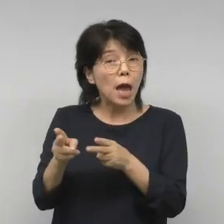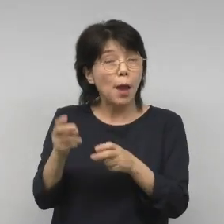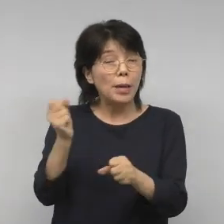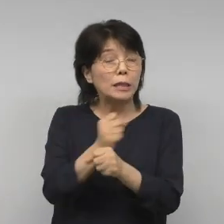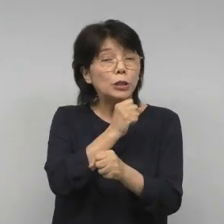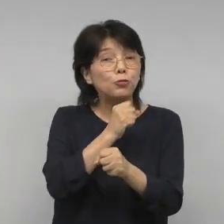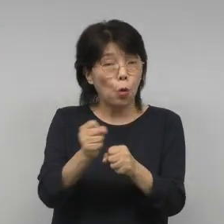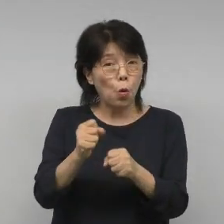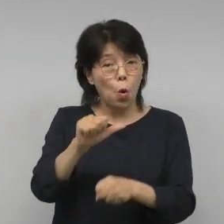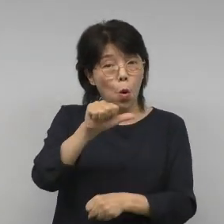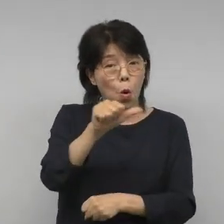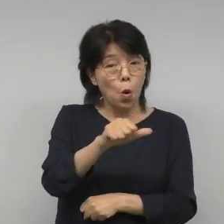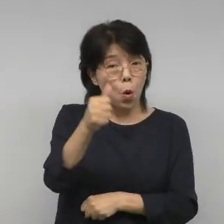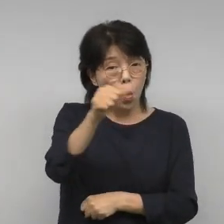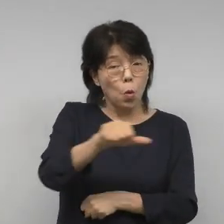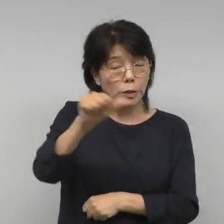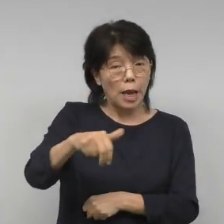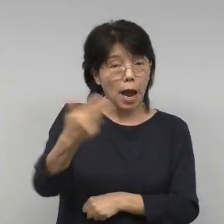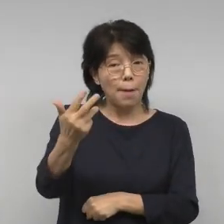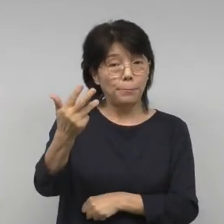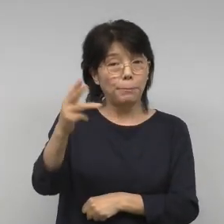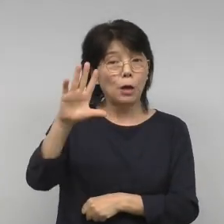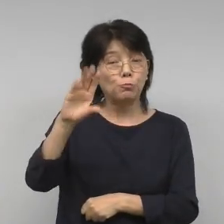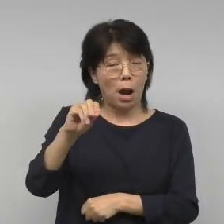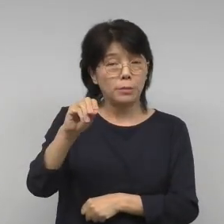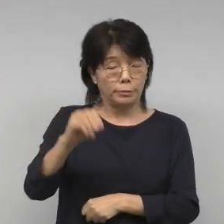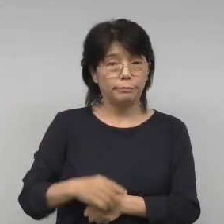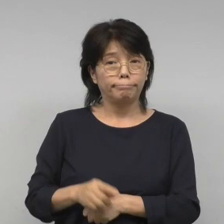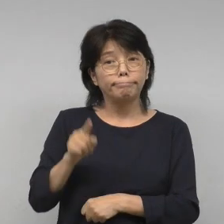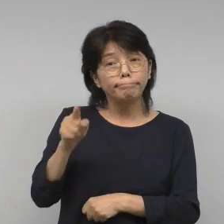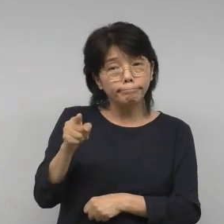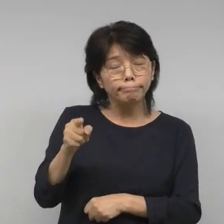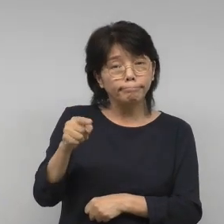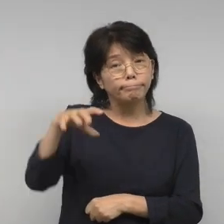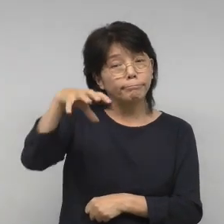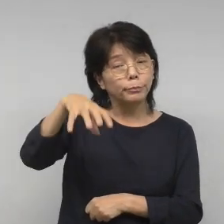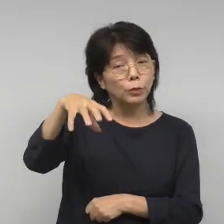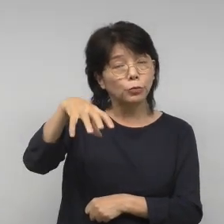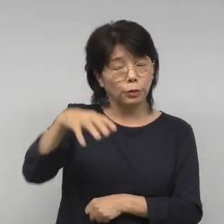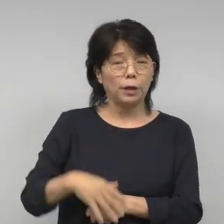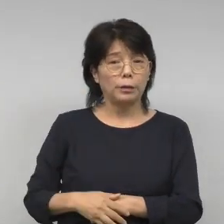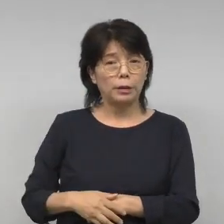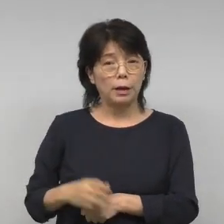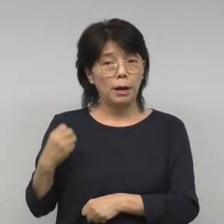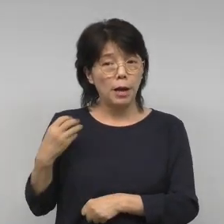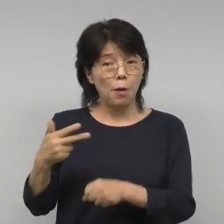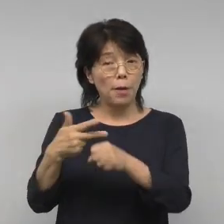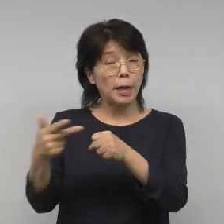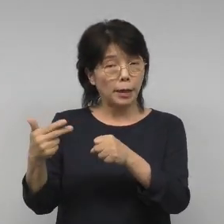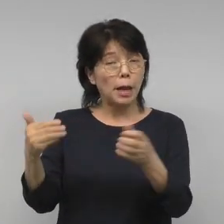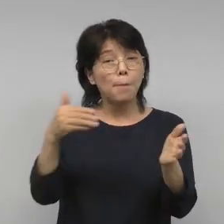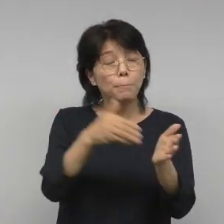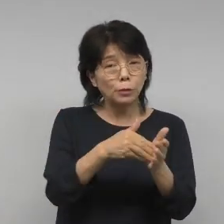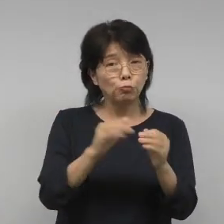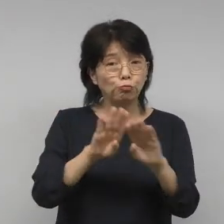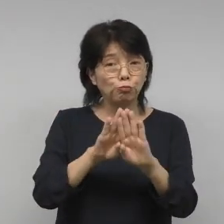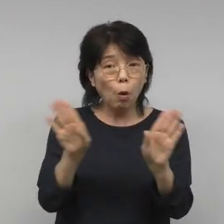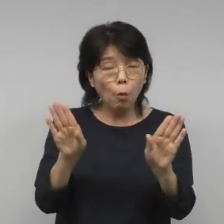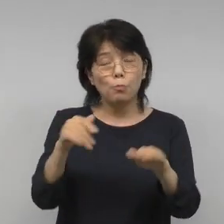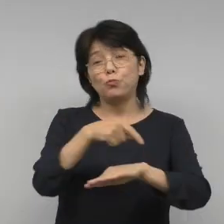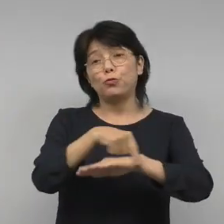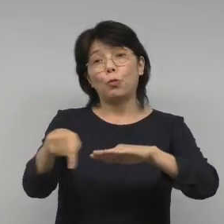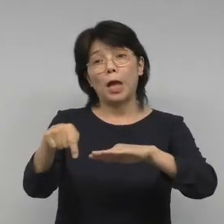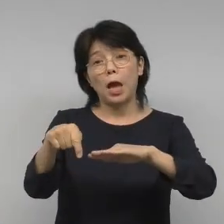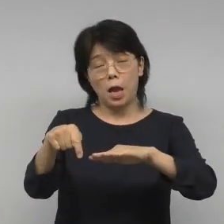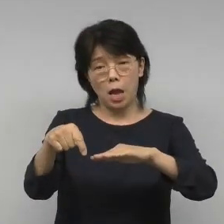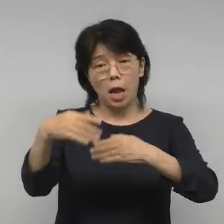で5800万。もともと今タマリーナについては令和7年末のオープンを予定している